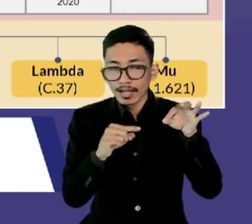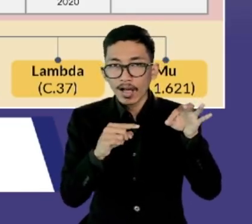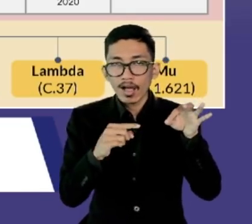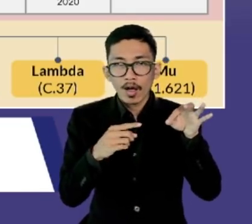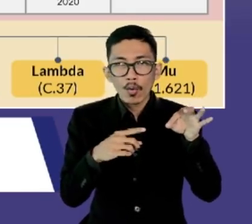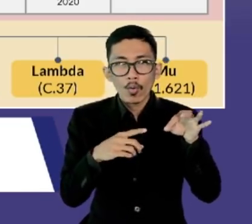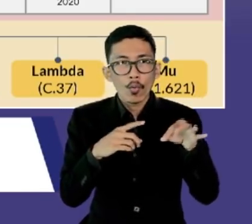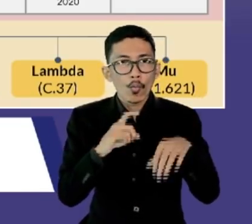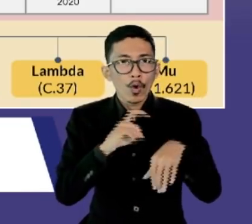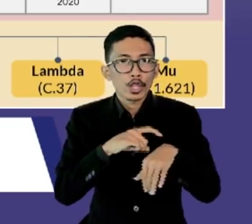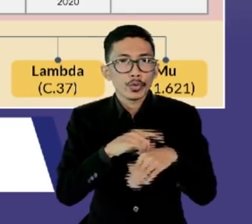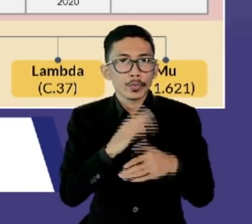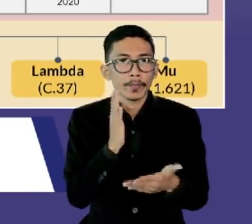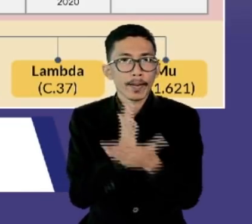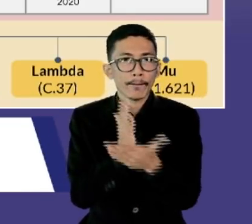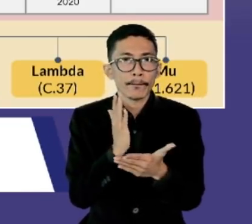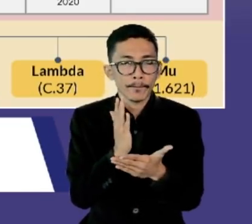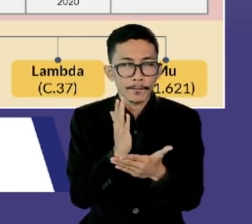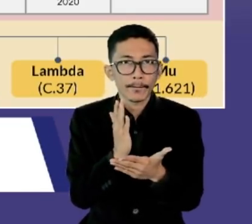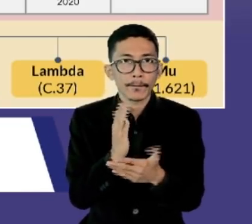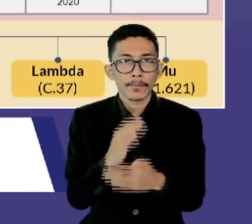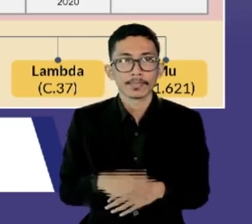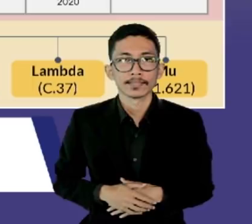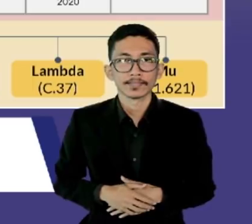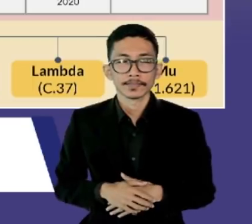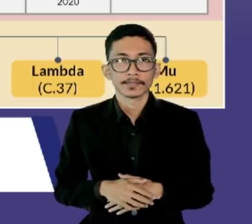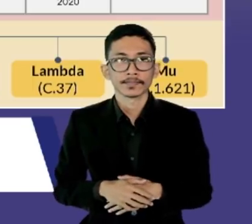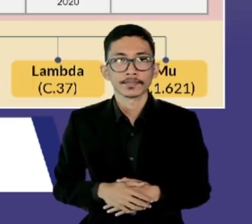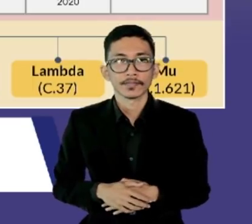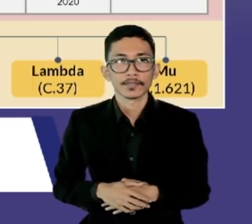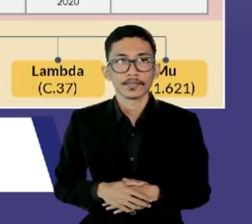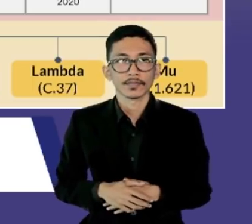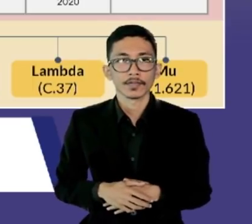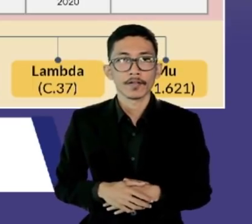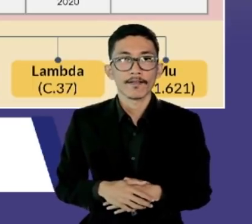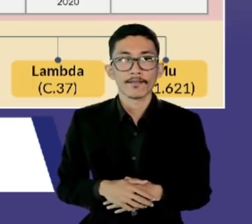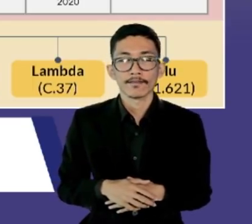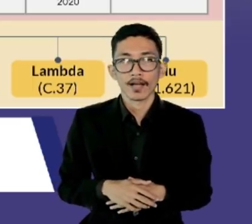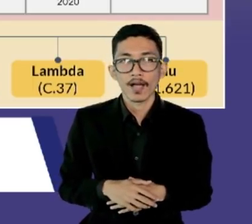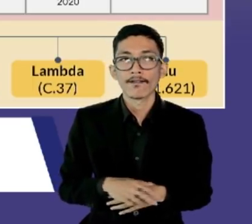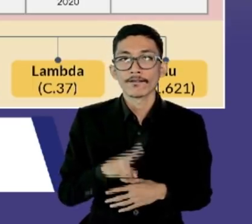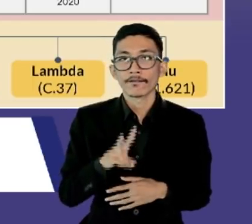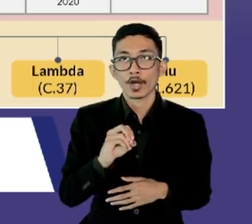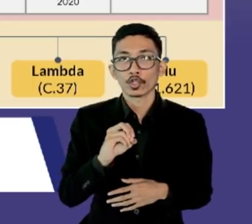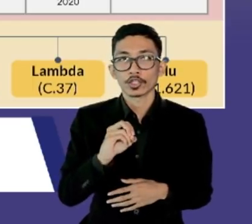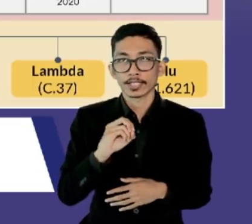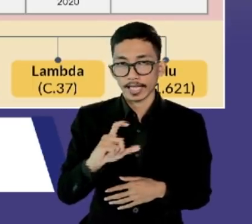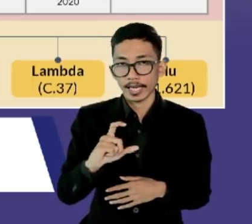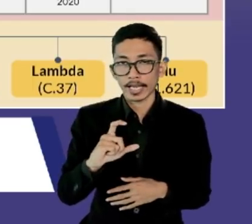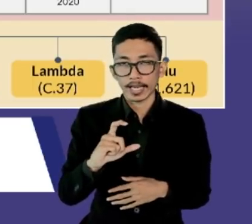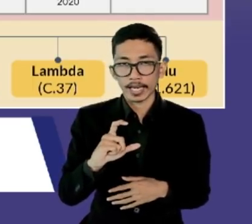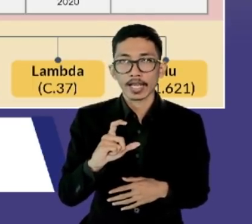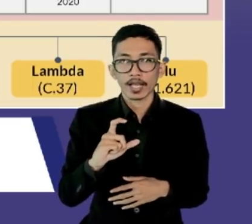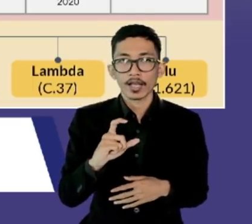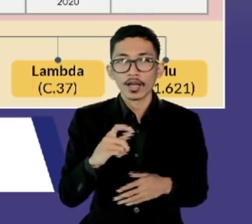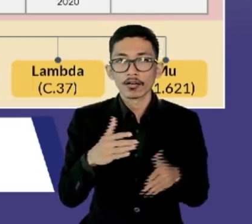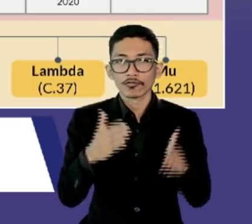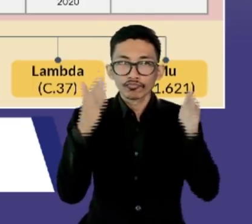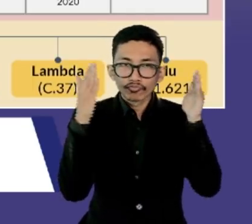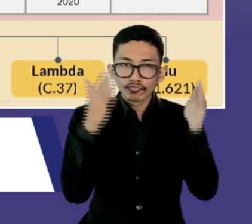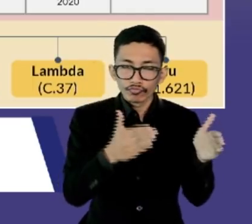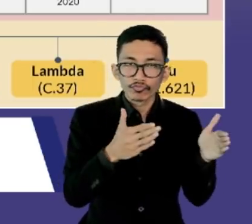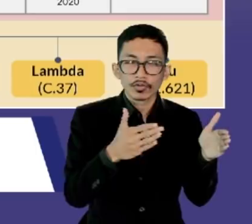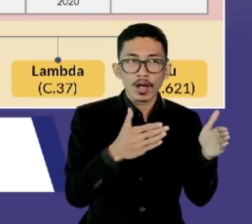penetapan status varian. Varian yang termasuk dalam VOC merupakan varian yang sudah